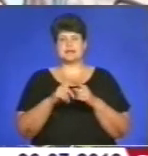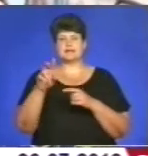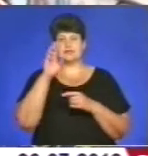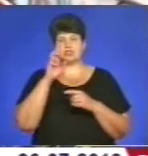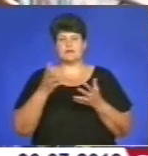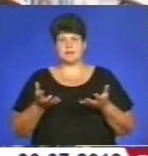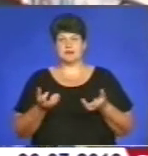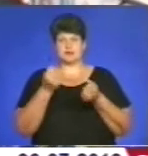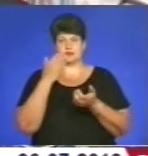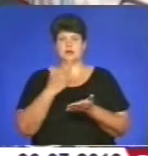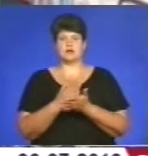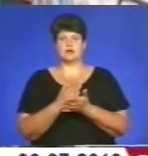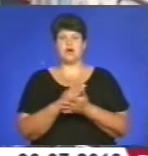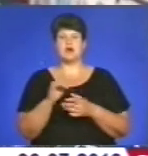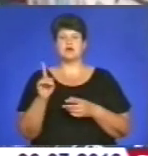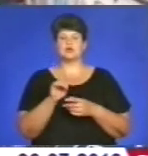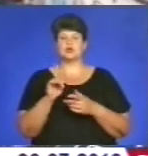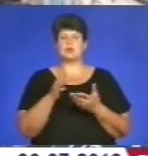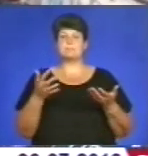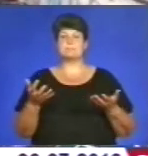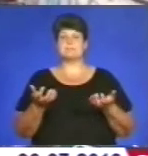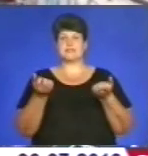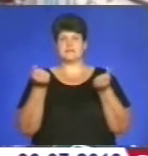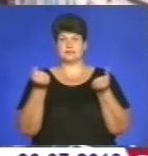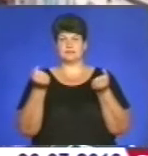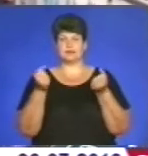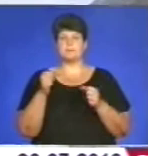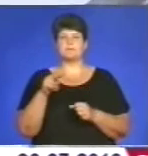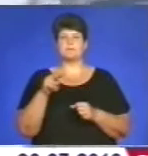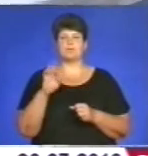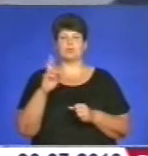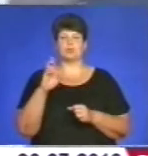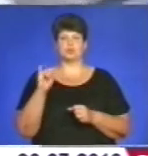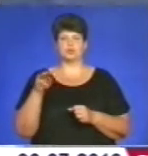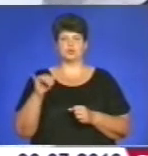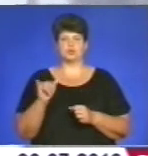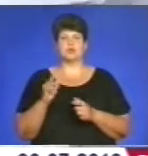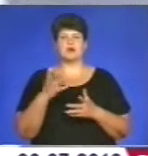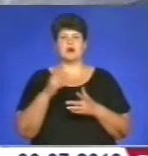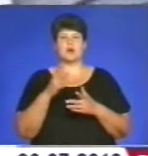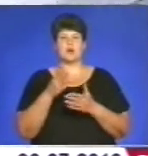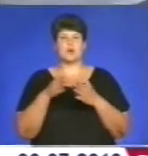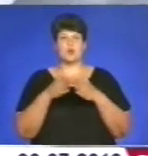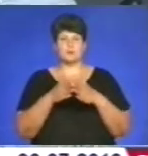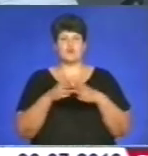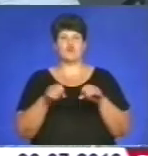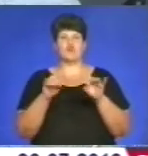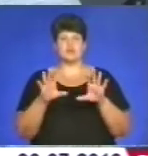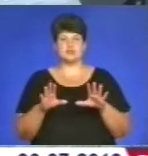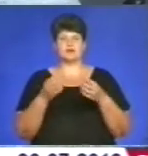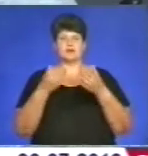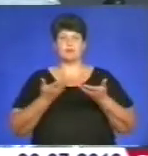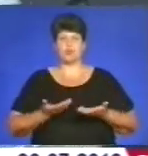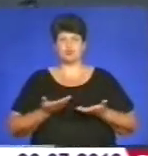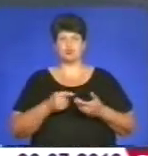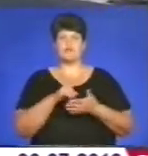є, а що до підтримки побуту на кораблі, вирішення побутових питань